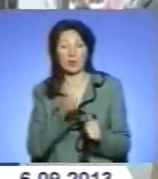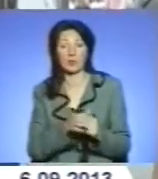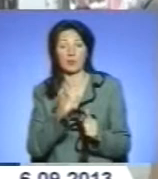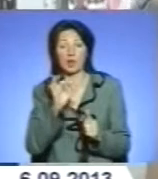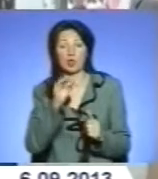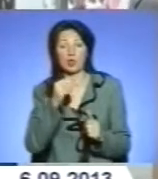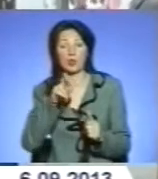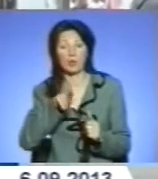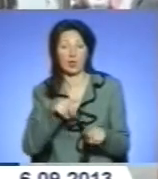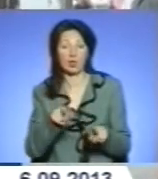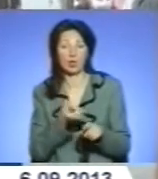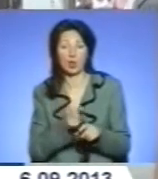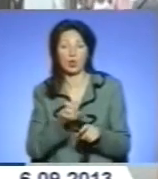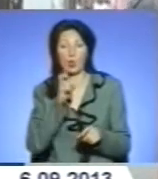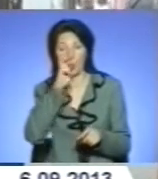популярне ім'я.